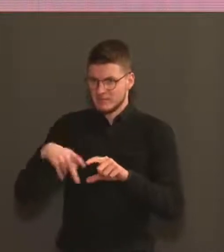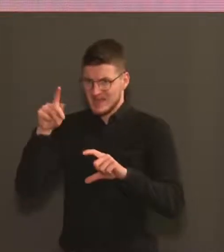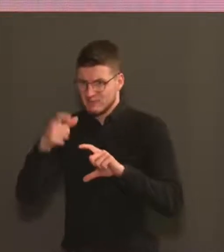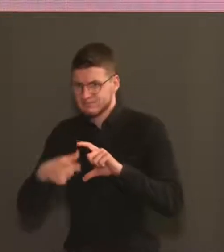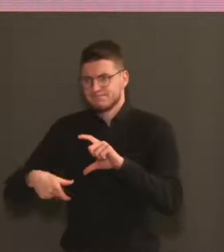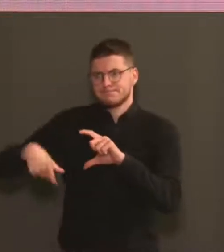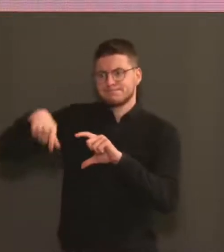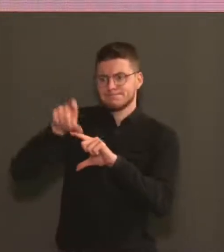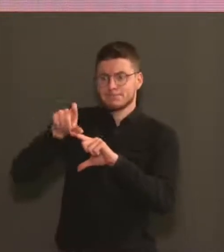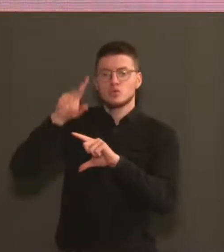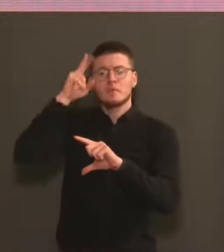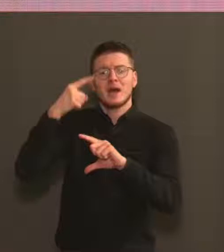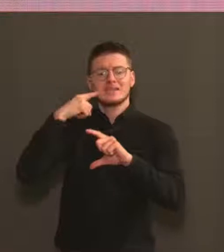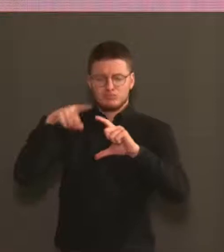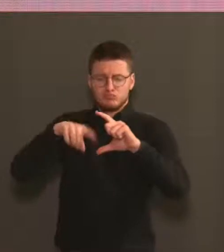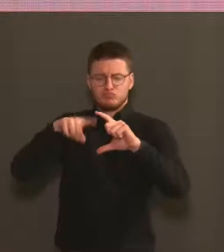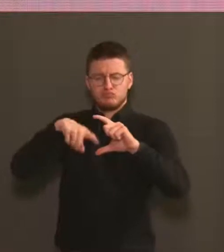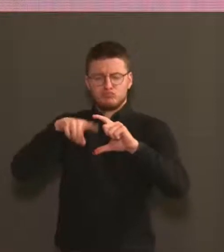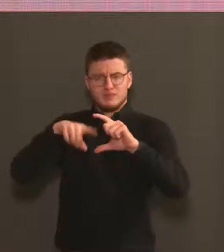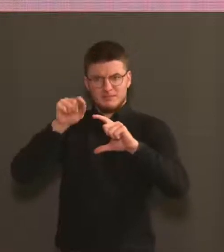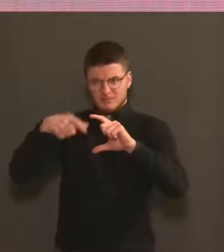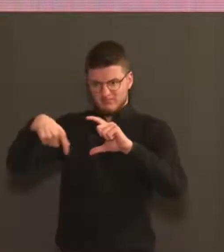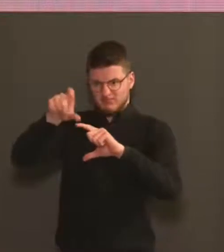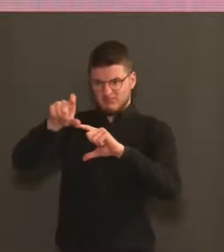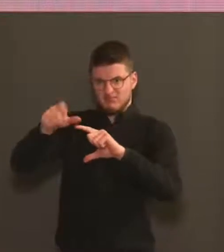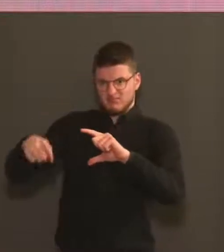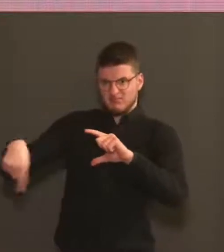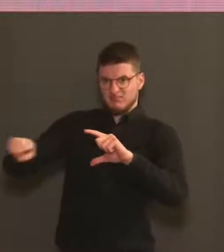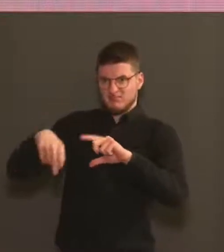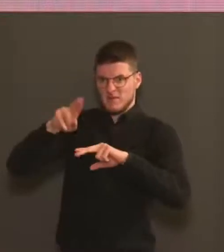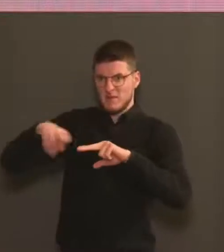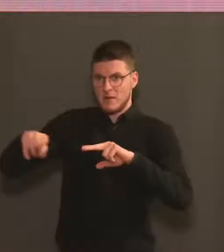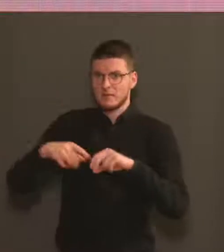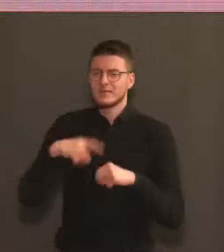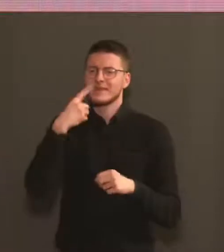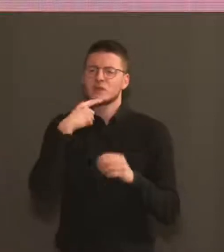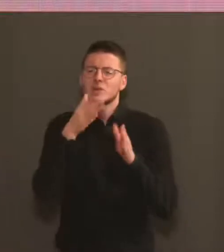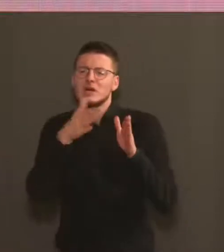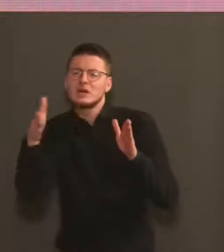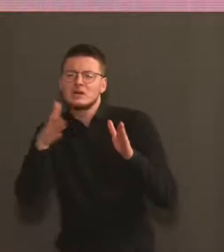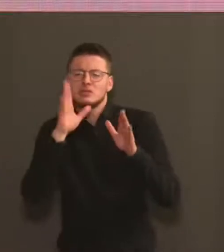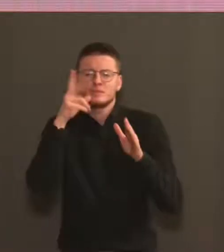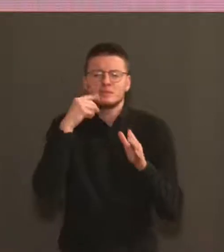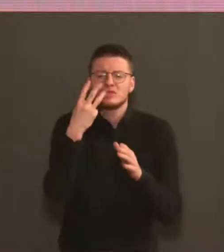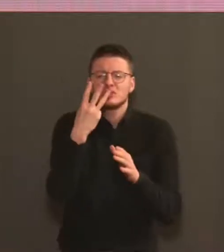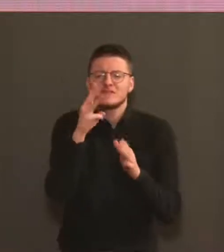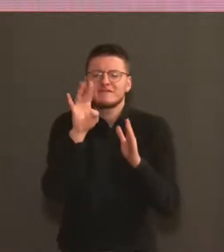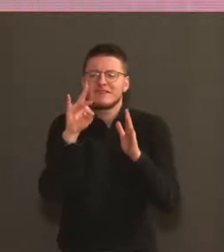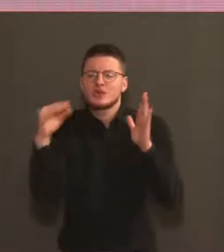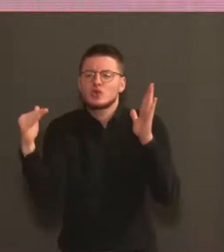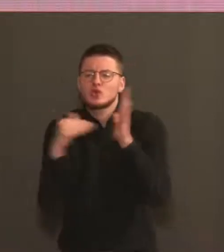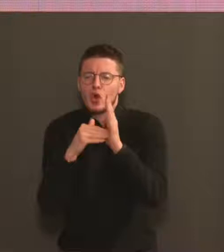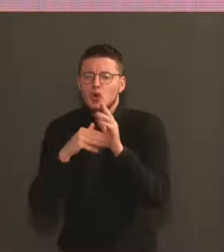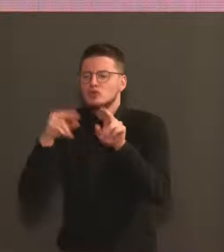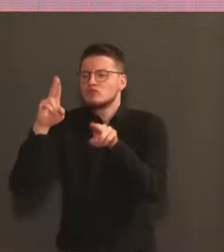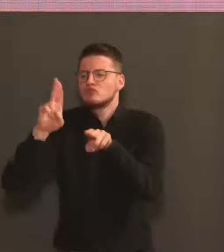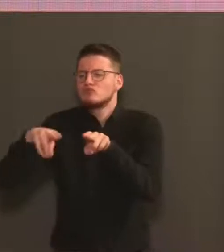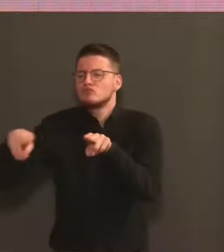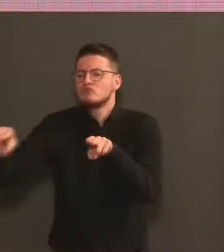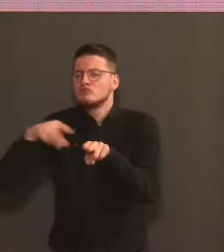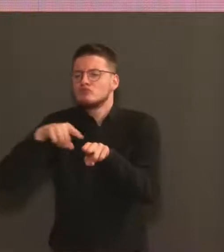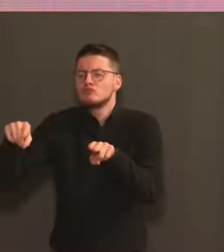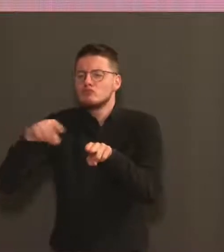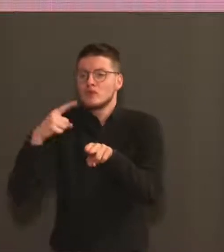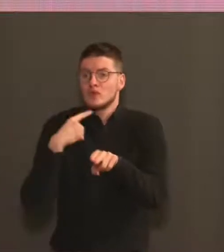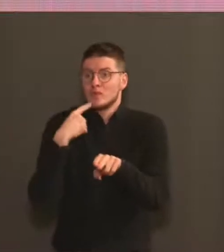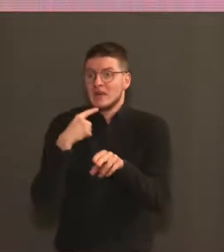normaal. Normaal tellen we tijdens de week ongeveer 43.000 gehospitaliseerde patiënten, terwijl dat in de voorbije